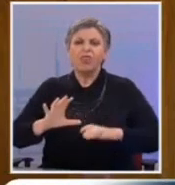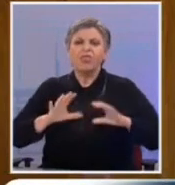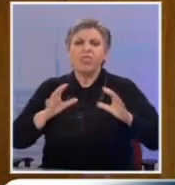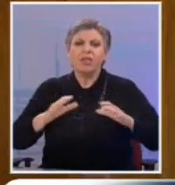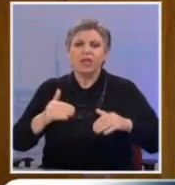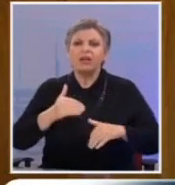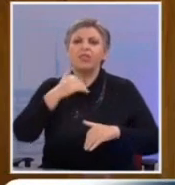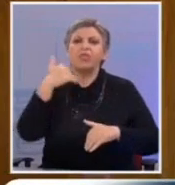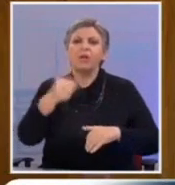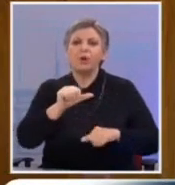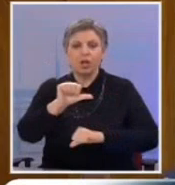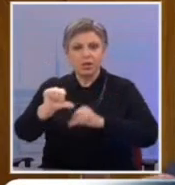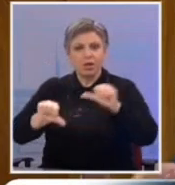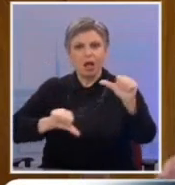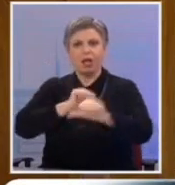κίνδυνο.